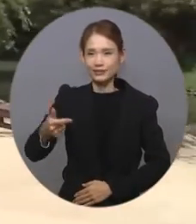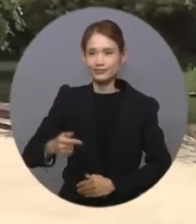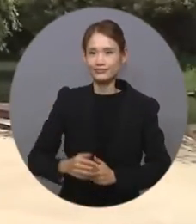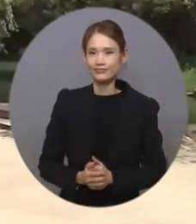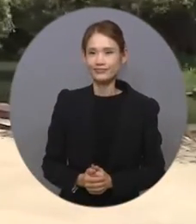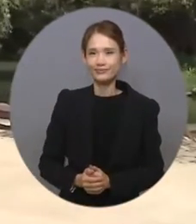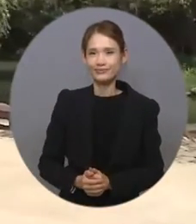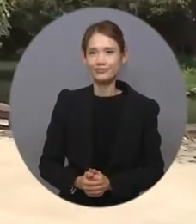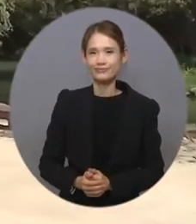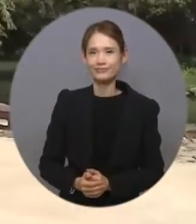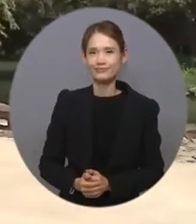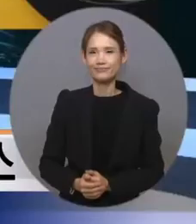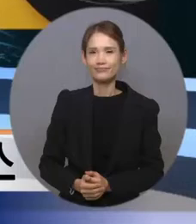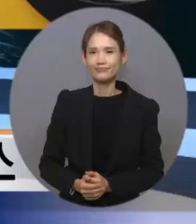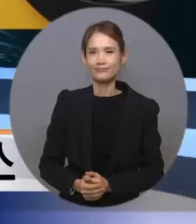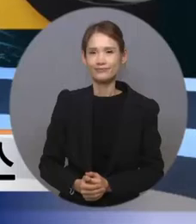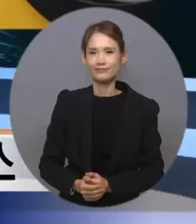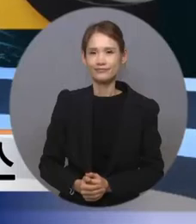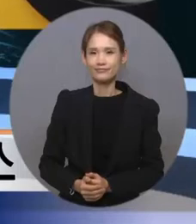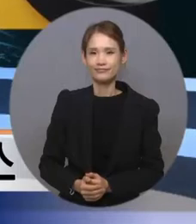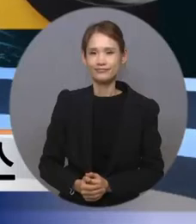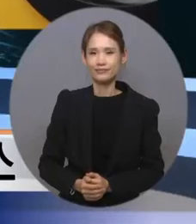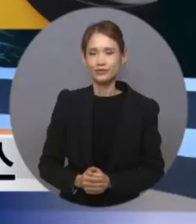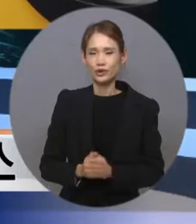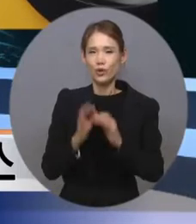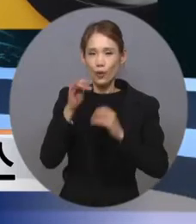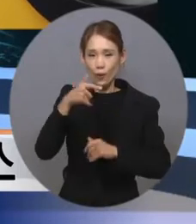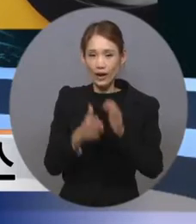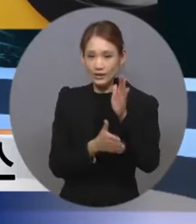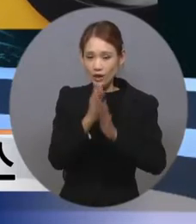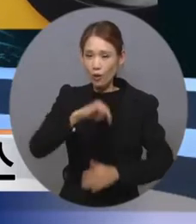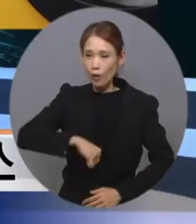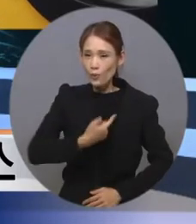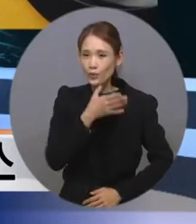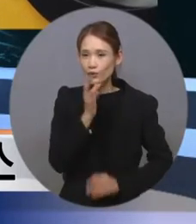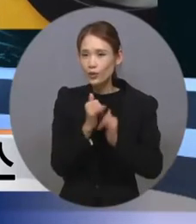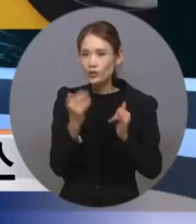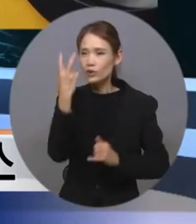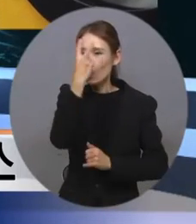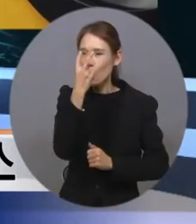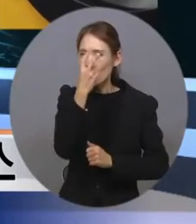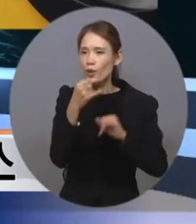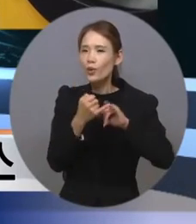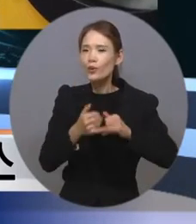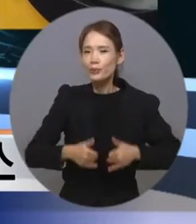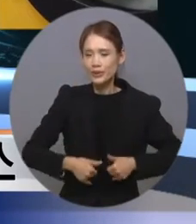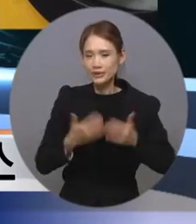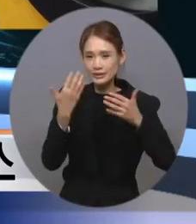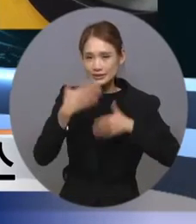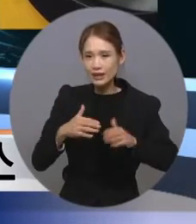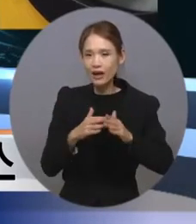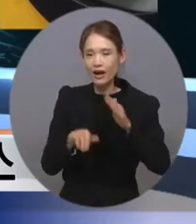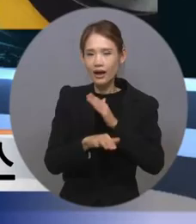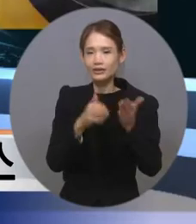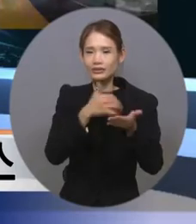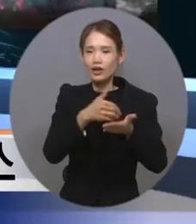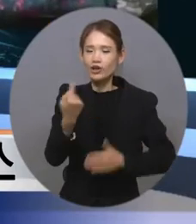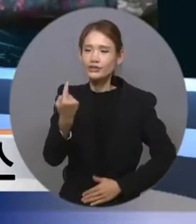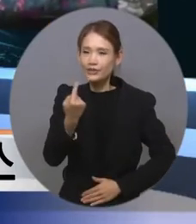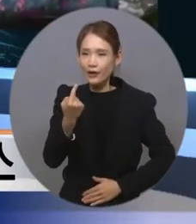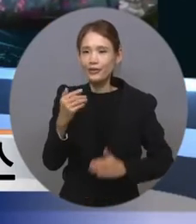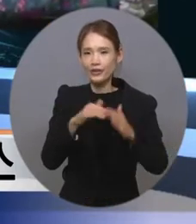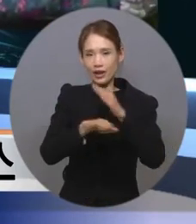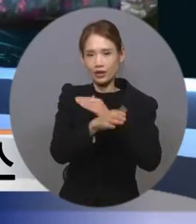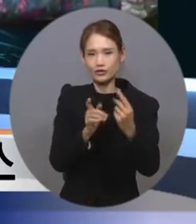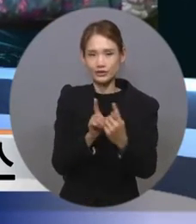복지TV 전북방송입니다. 고양시가 홀몸 노인과 돌봄이 필요한 취약계층 1,000가구를 대상으로